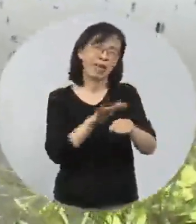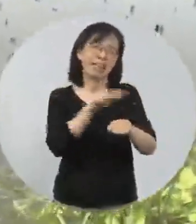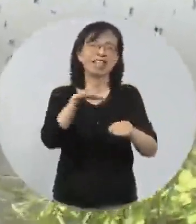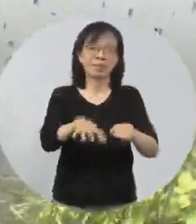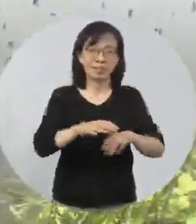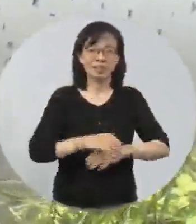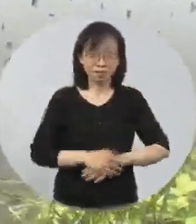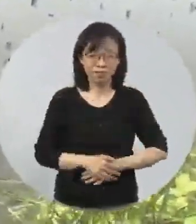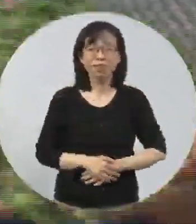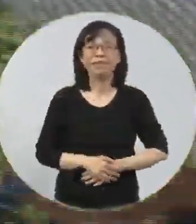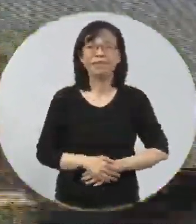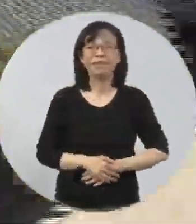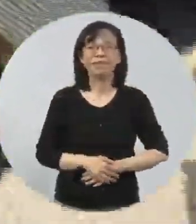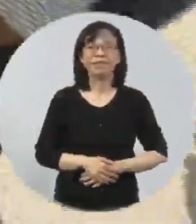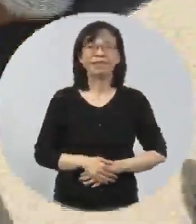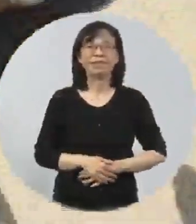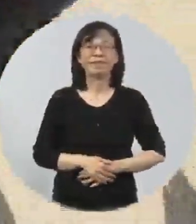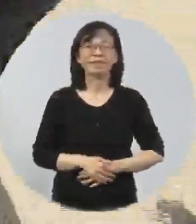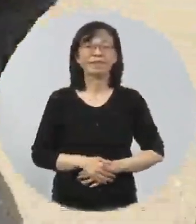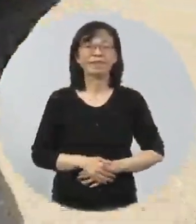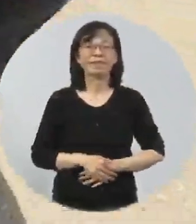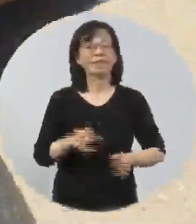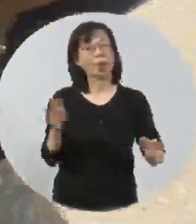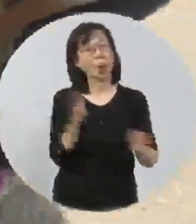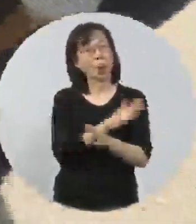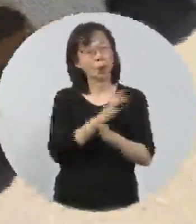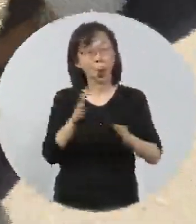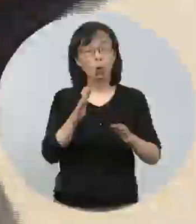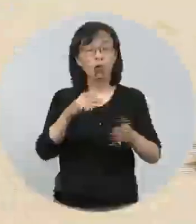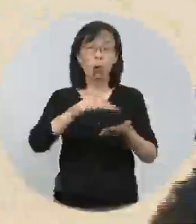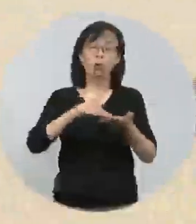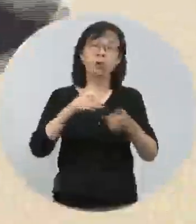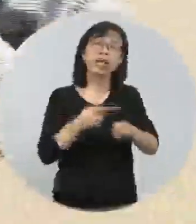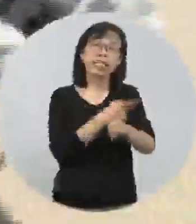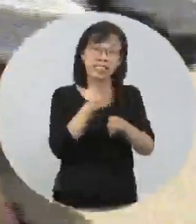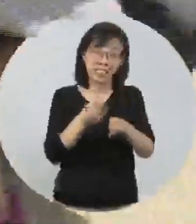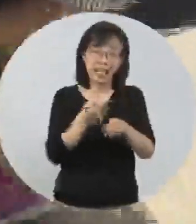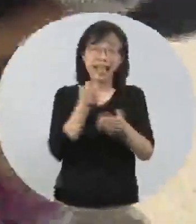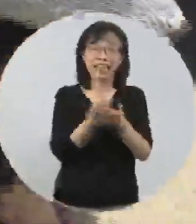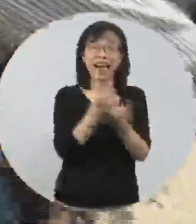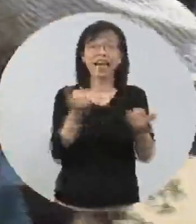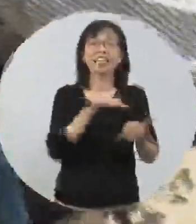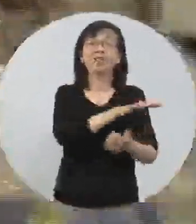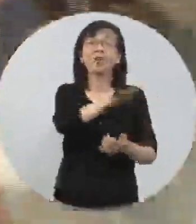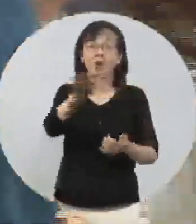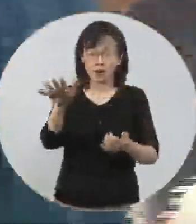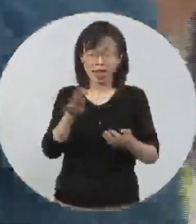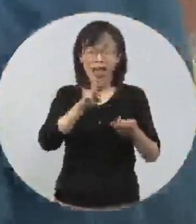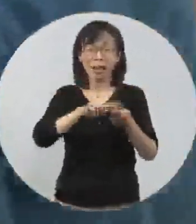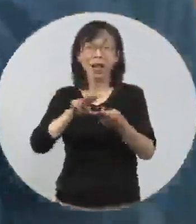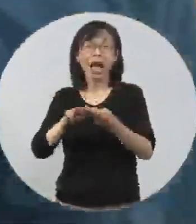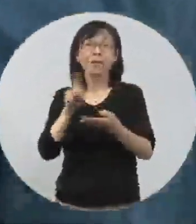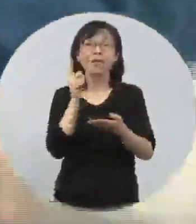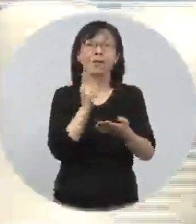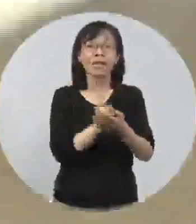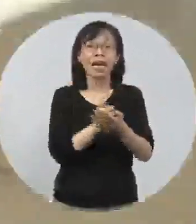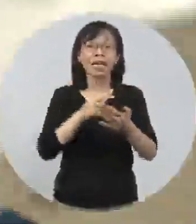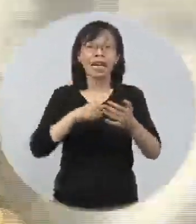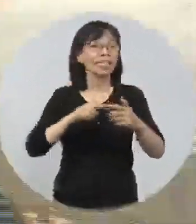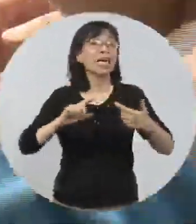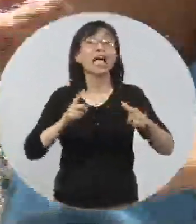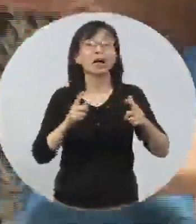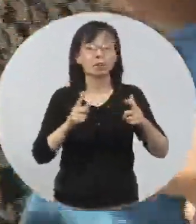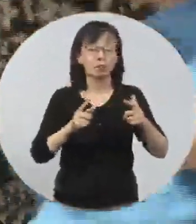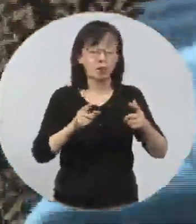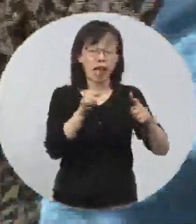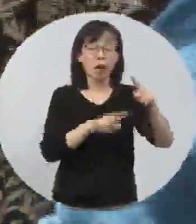になってます。 およそ1時間参加者の皆さんは田んぼだけでなく、公園でさまざ